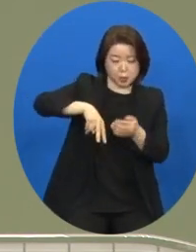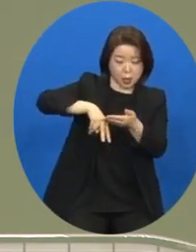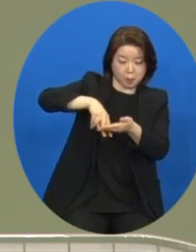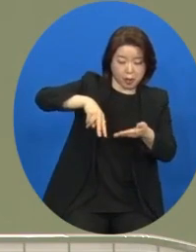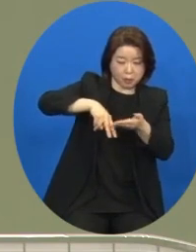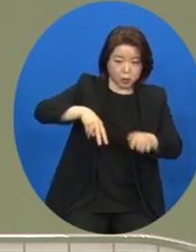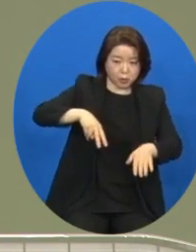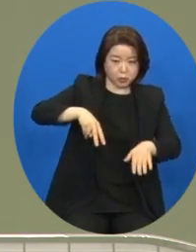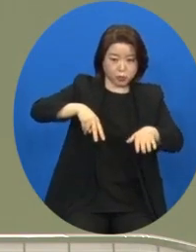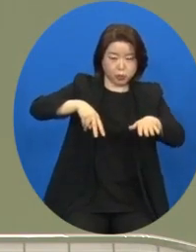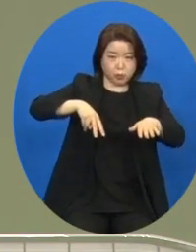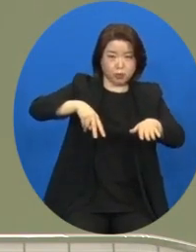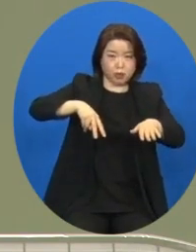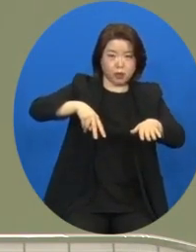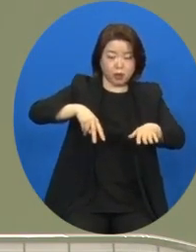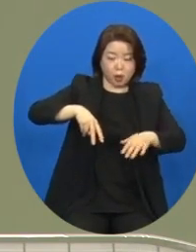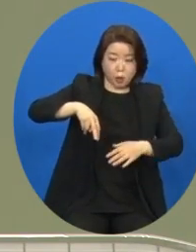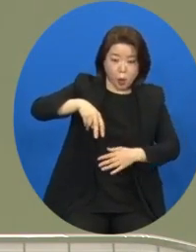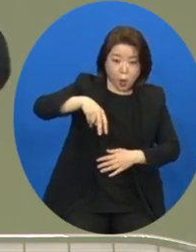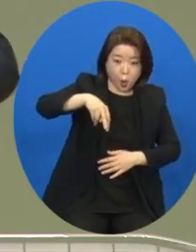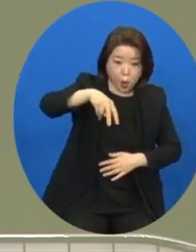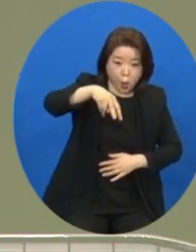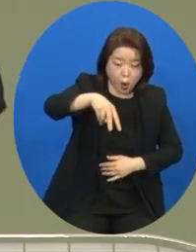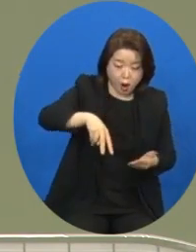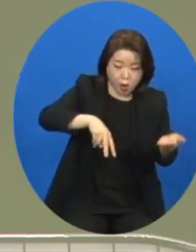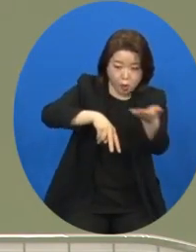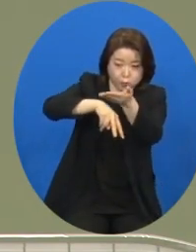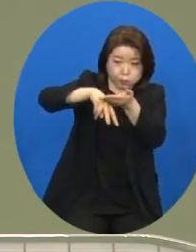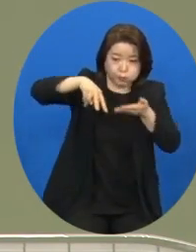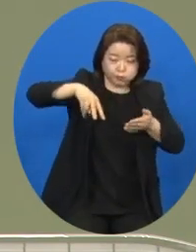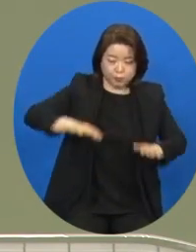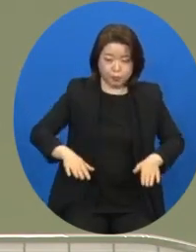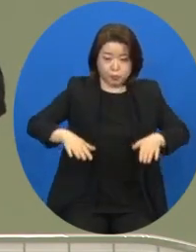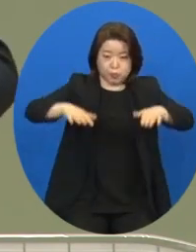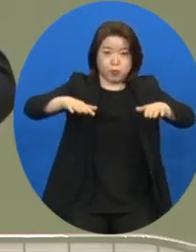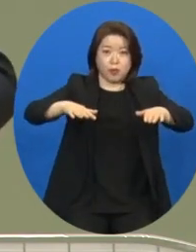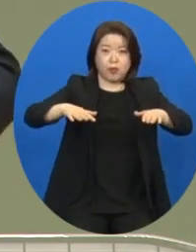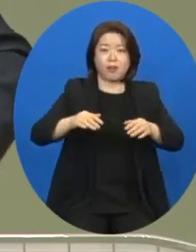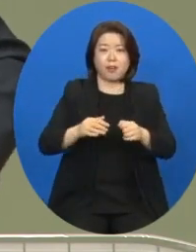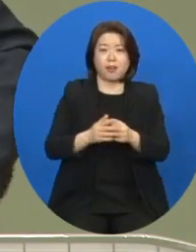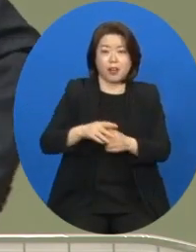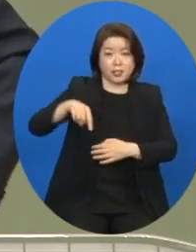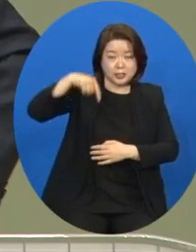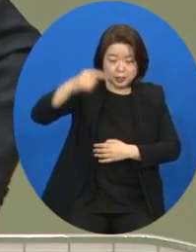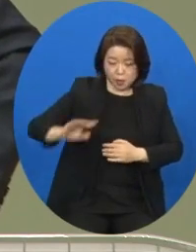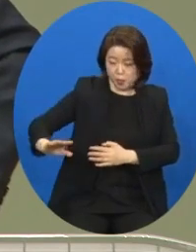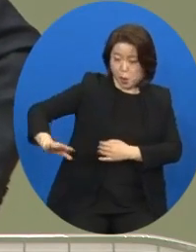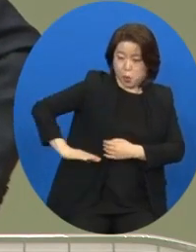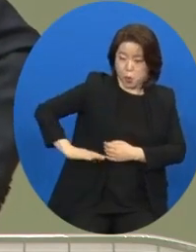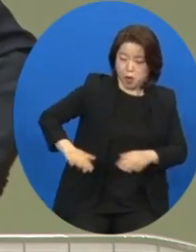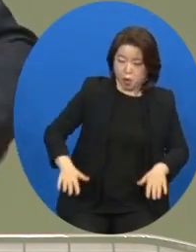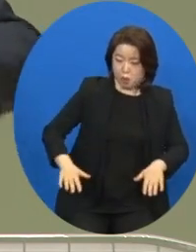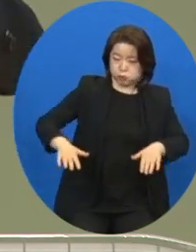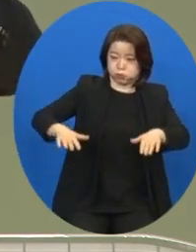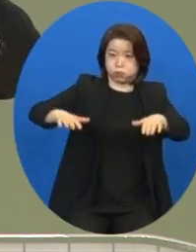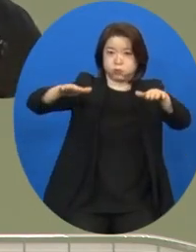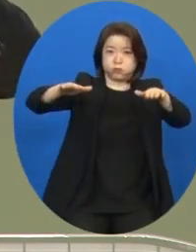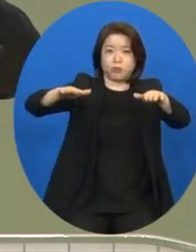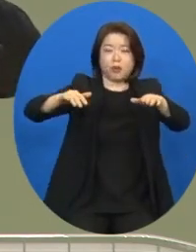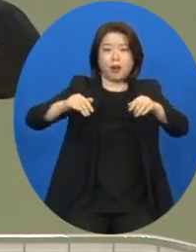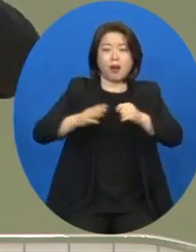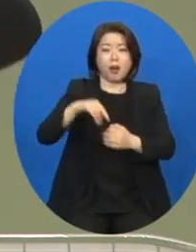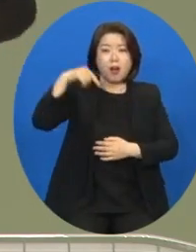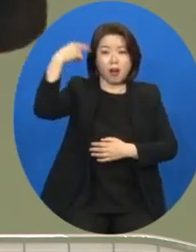차더니 그 다음에 걸어가 보니까 그 다음엔 무릎 정도까지 오고 그 다음에는 허리까지 오고 그